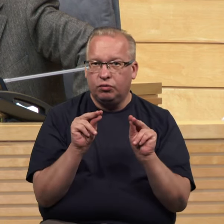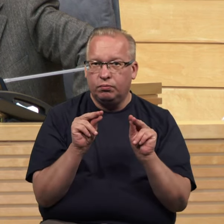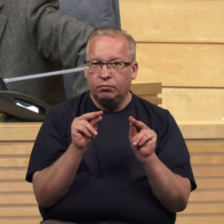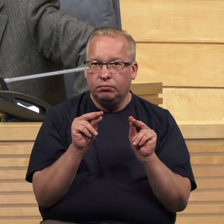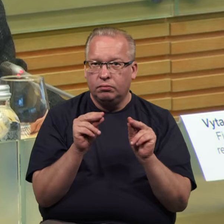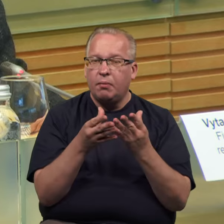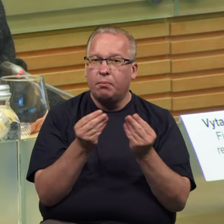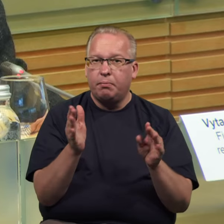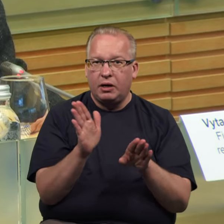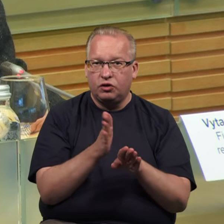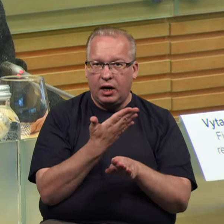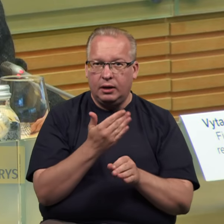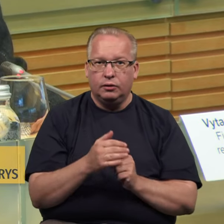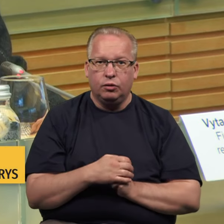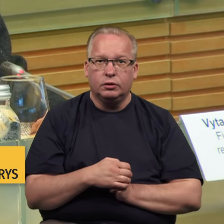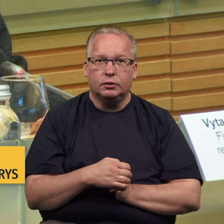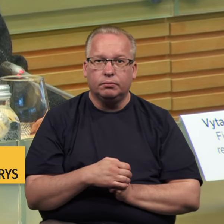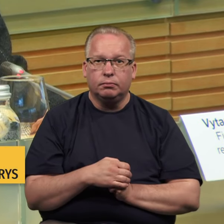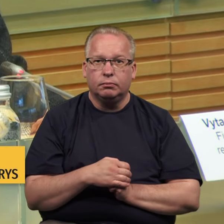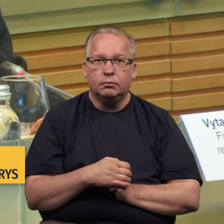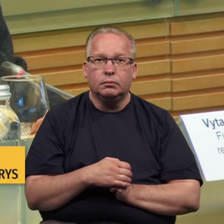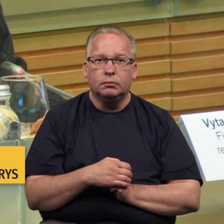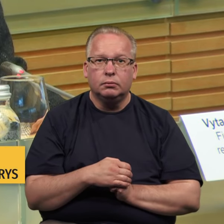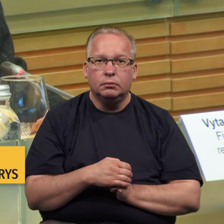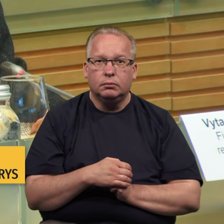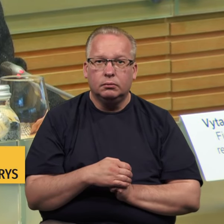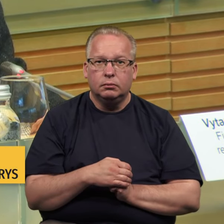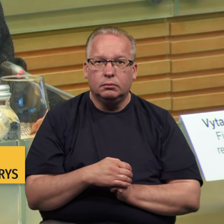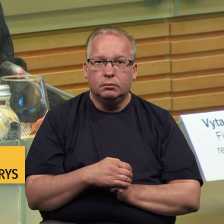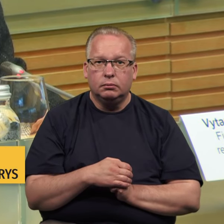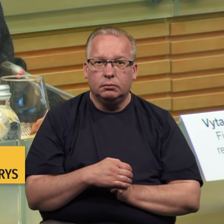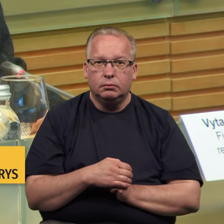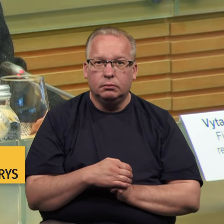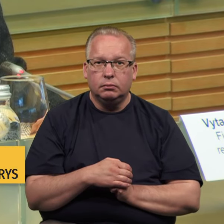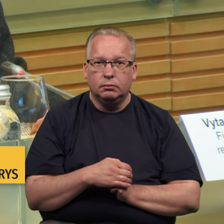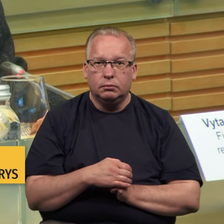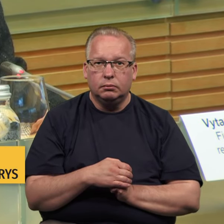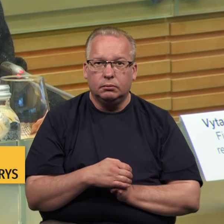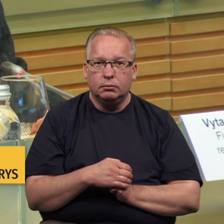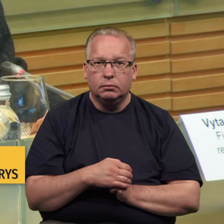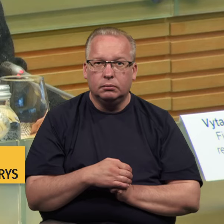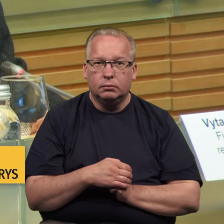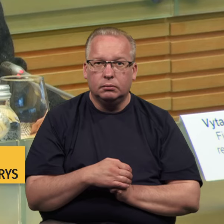pašalintos.